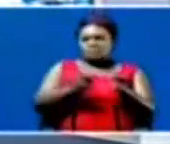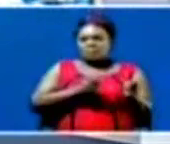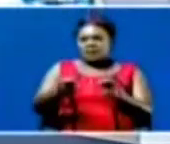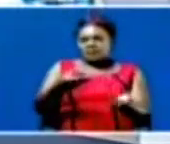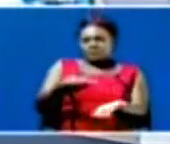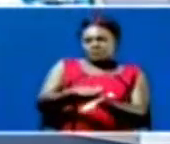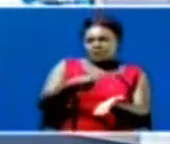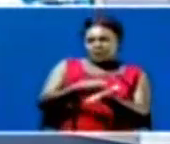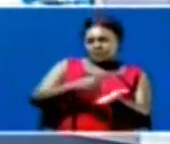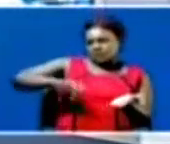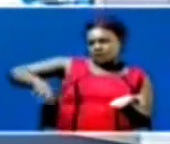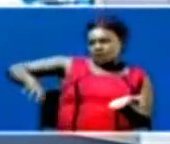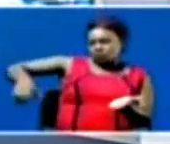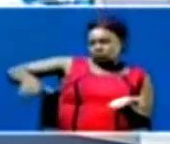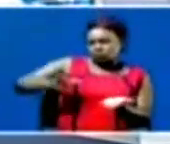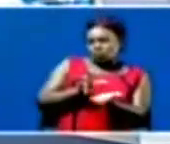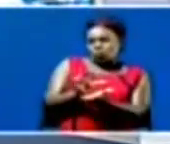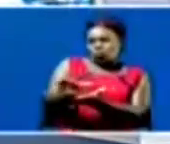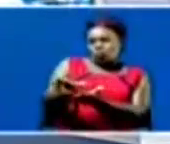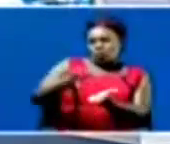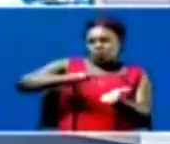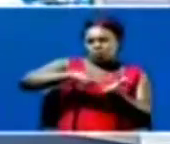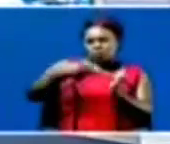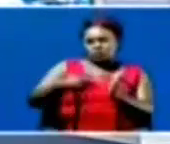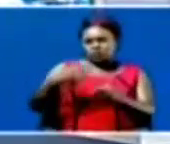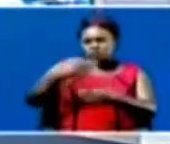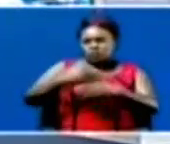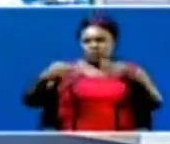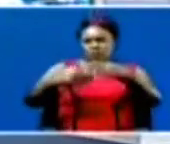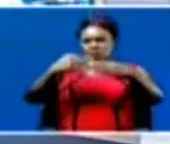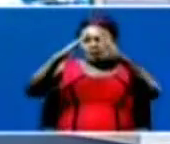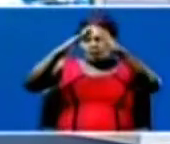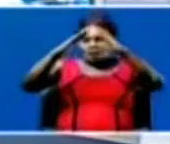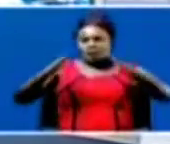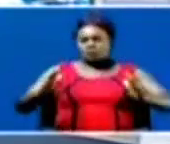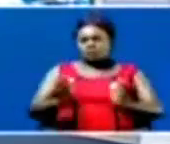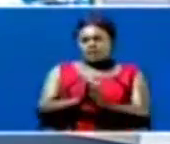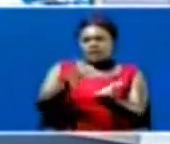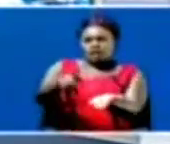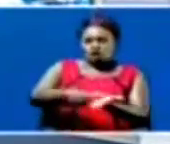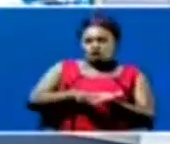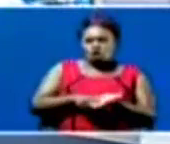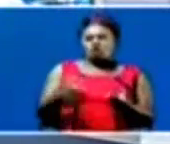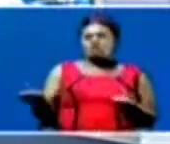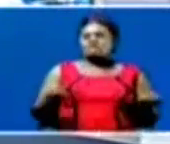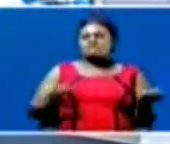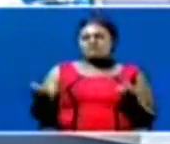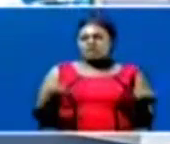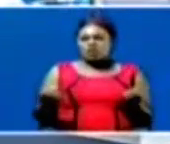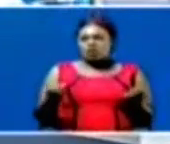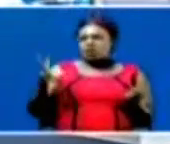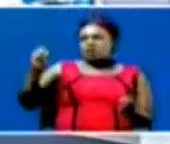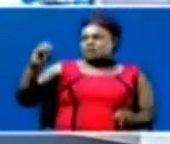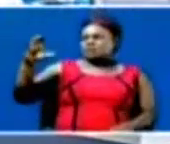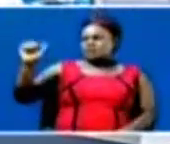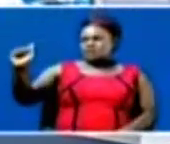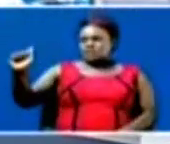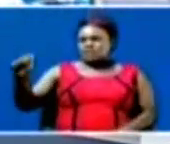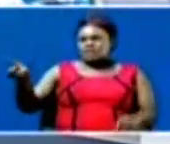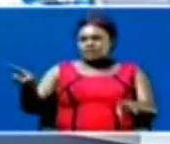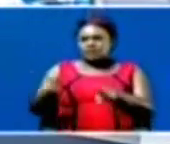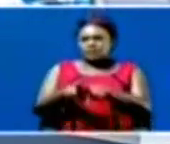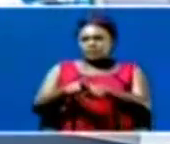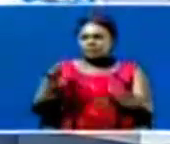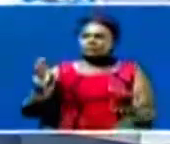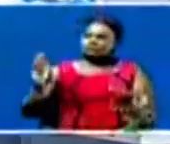fedha za kaunti zilizotengewa miradi ya ujenzi wa nyumba na mikopo ya magari. Waakilishi hao kisha